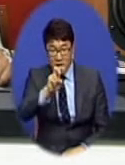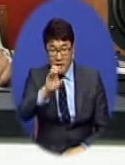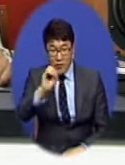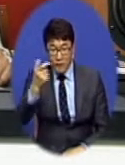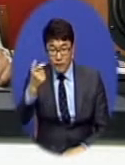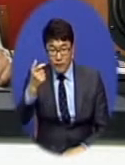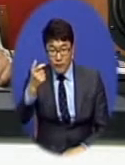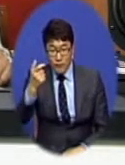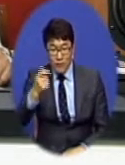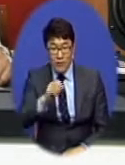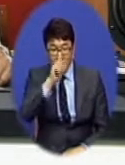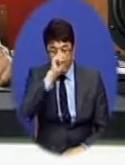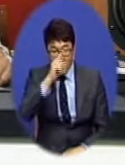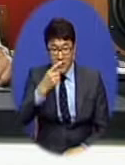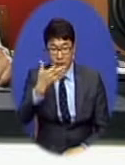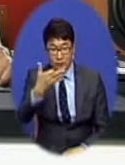010-2060님,